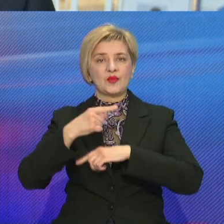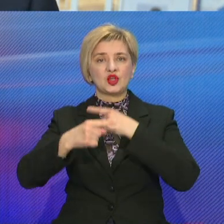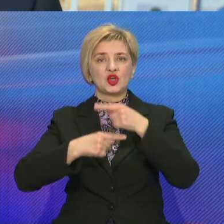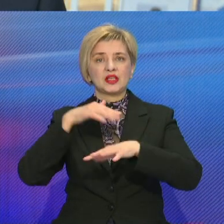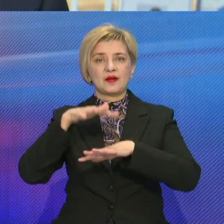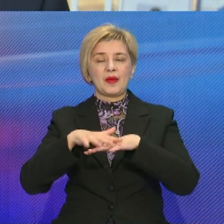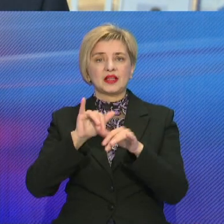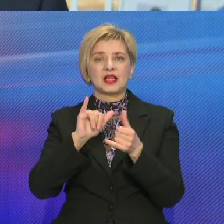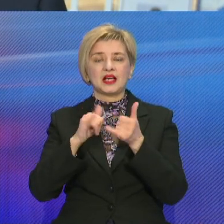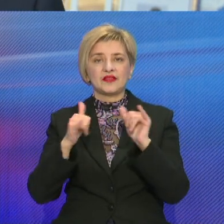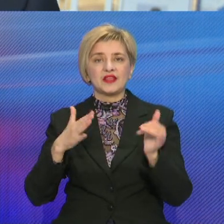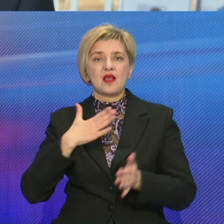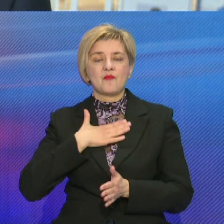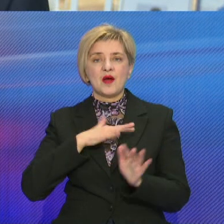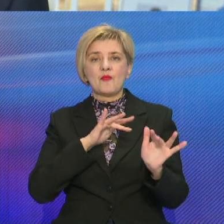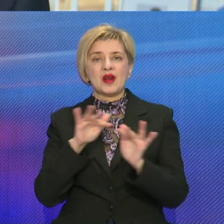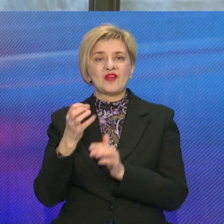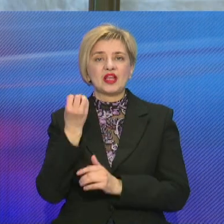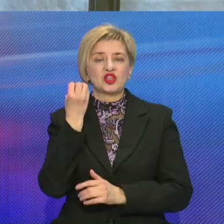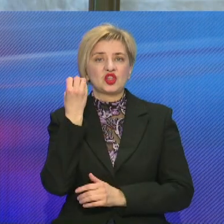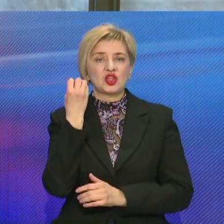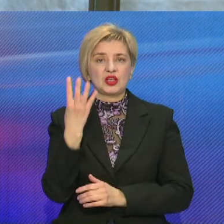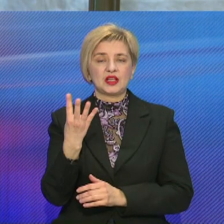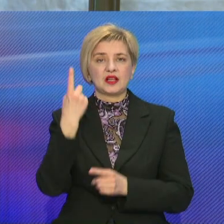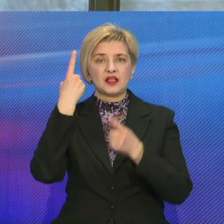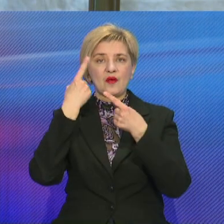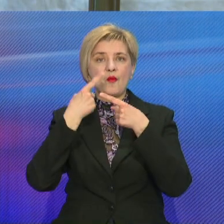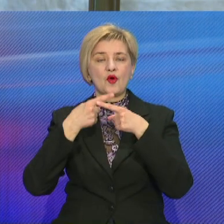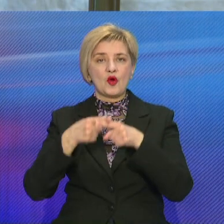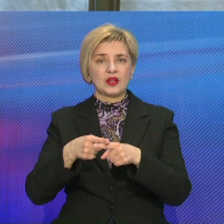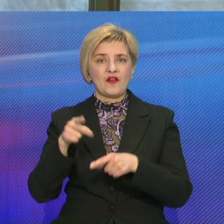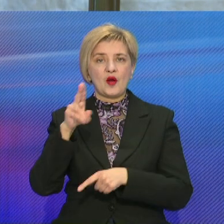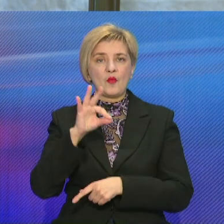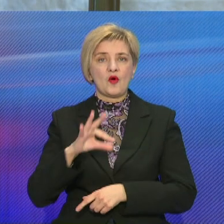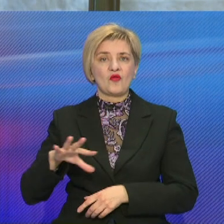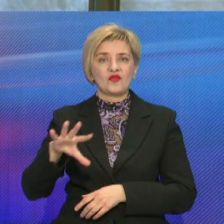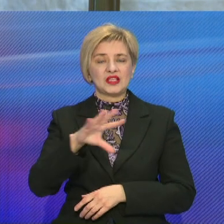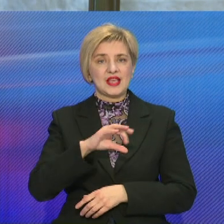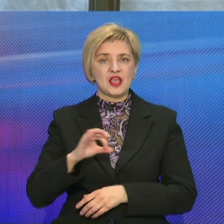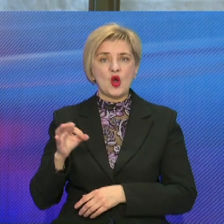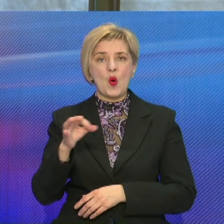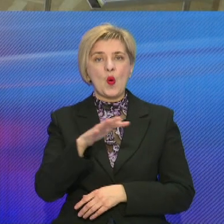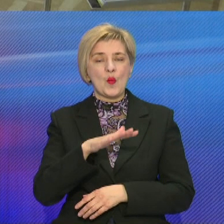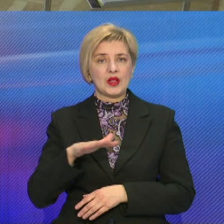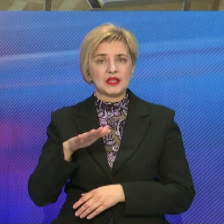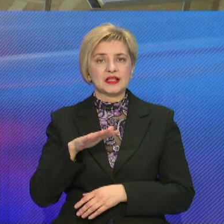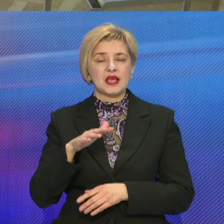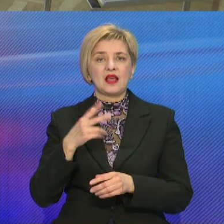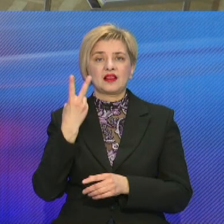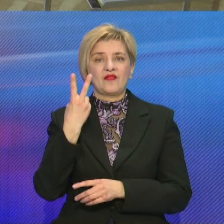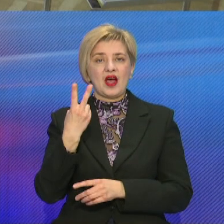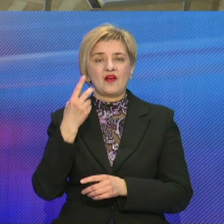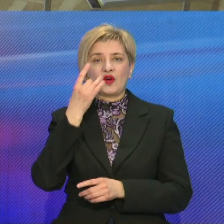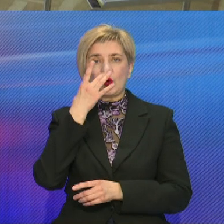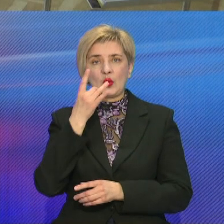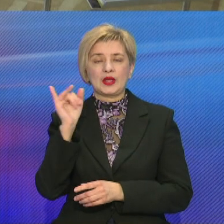мы провели 14 проектов по всей нашей области. 2 проекта это в городе Гродно